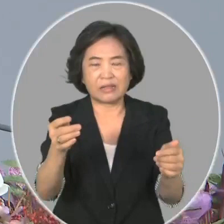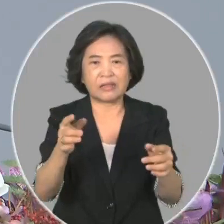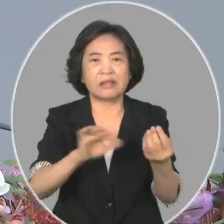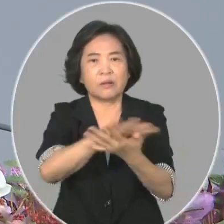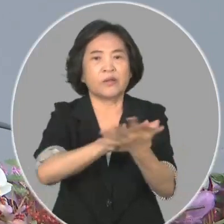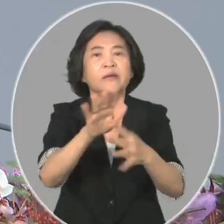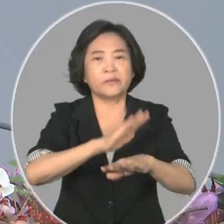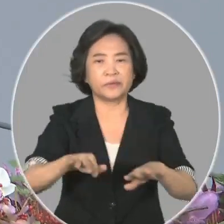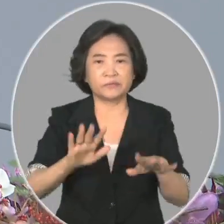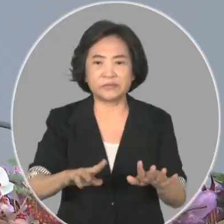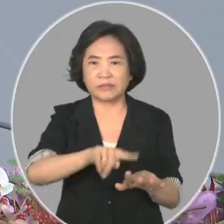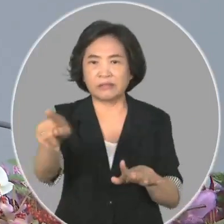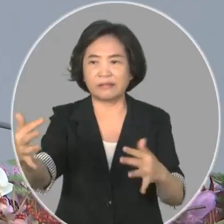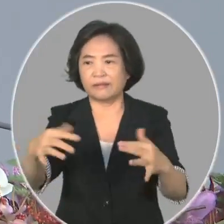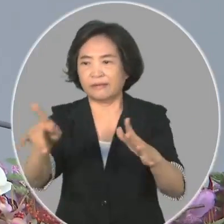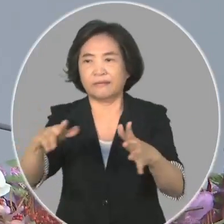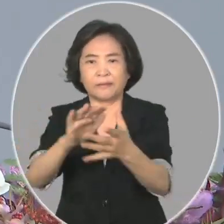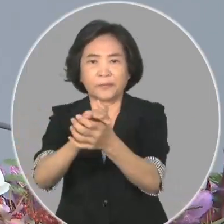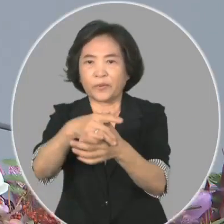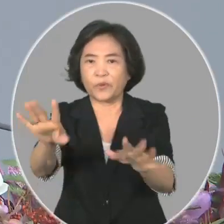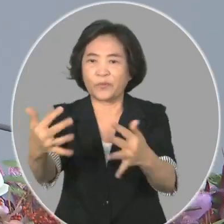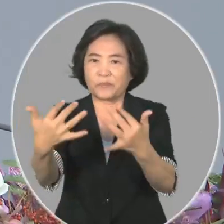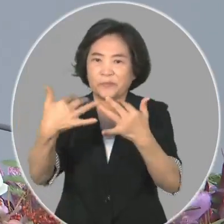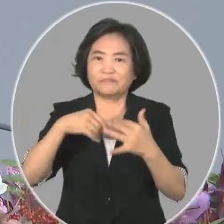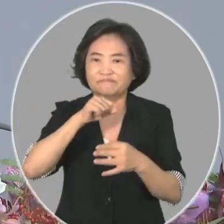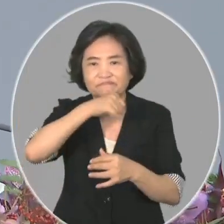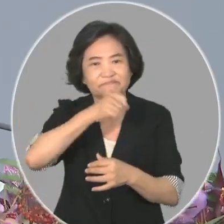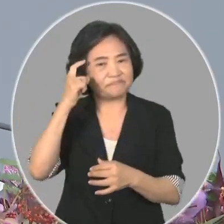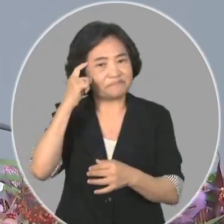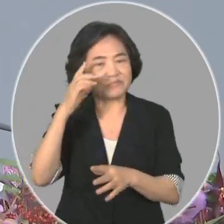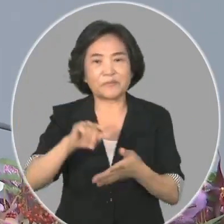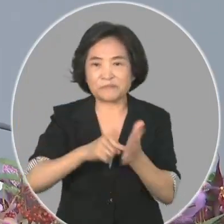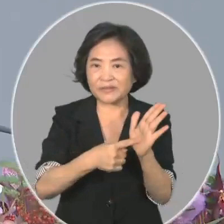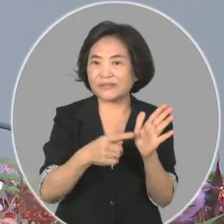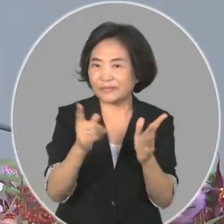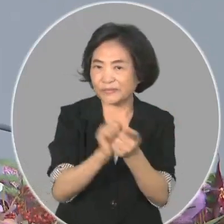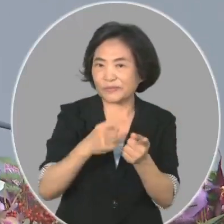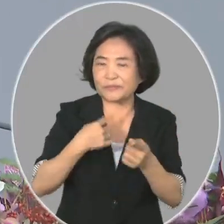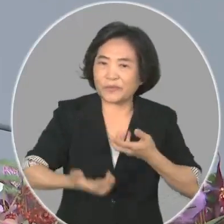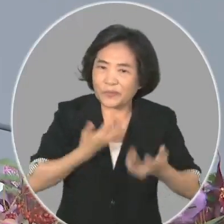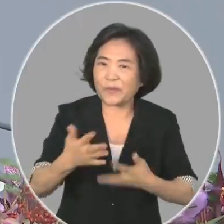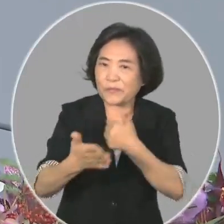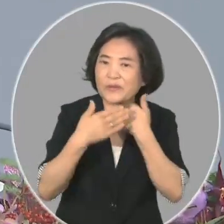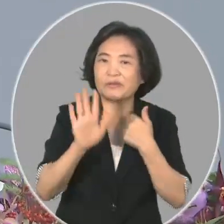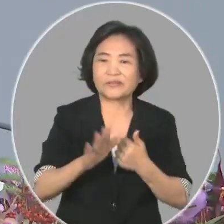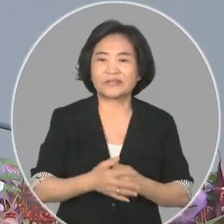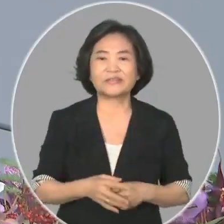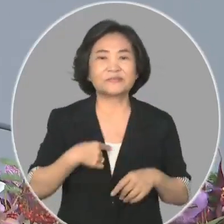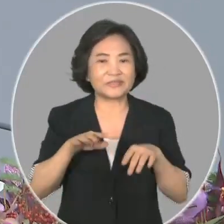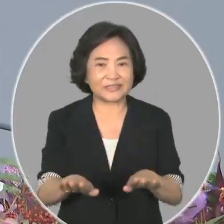时，四面八方的国际友人都来到了台湾，表达温暖的支持。现